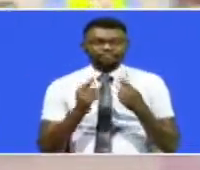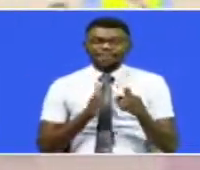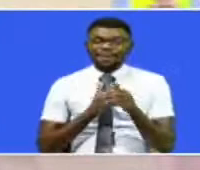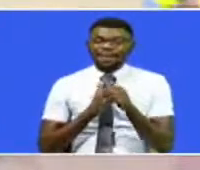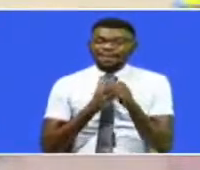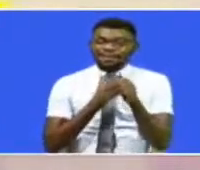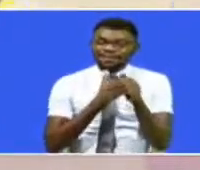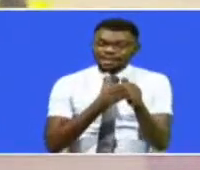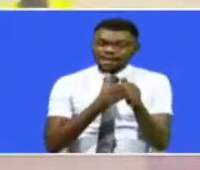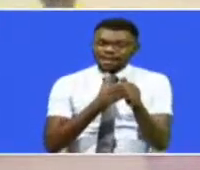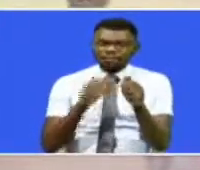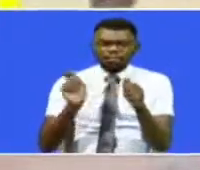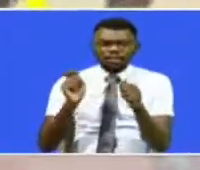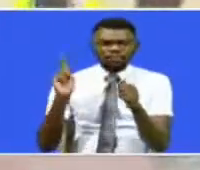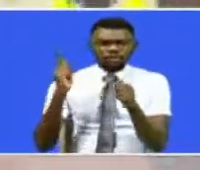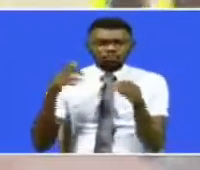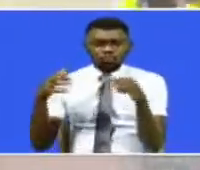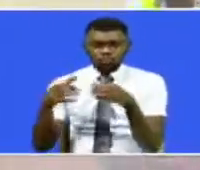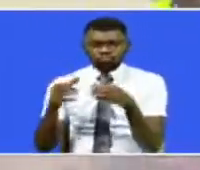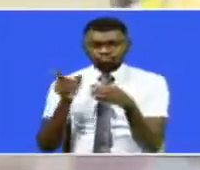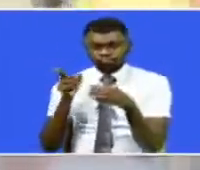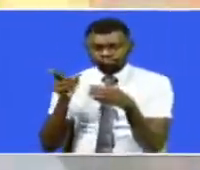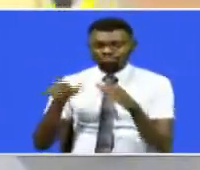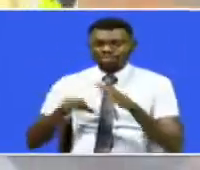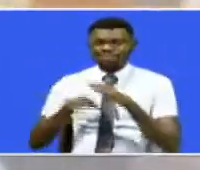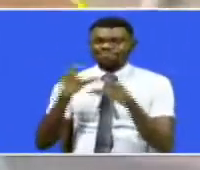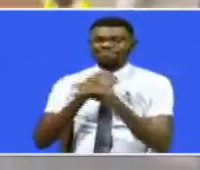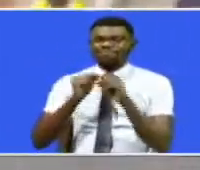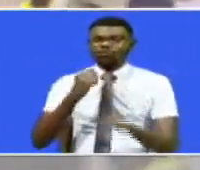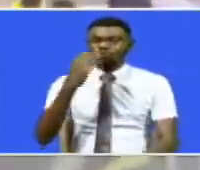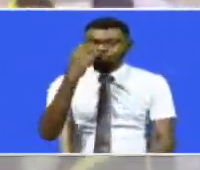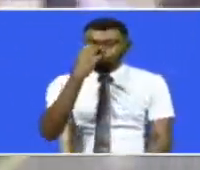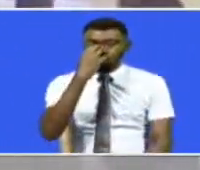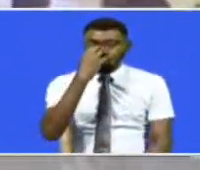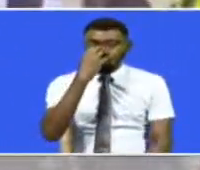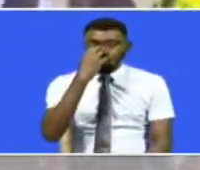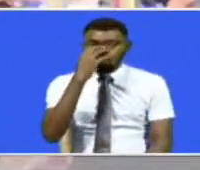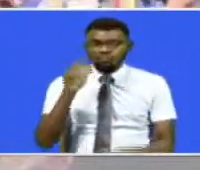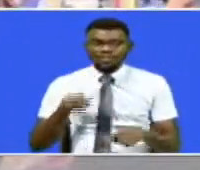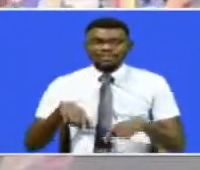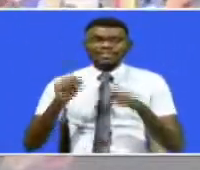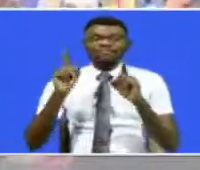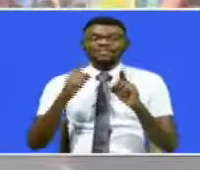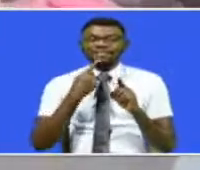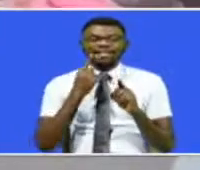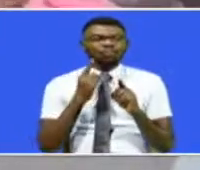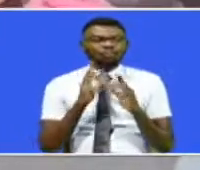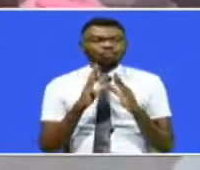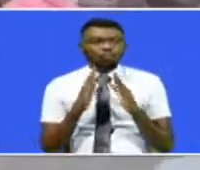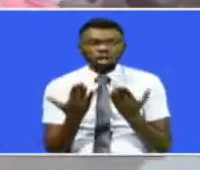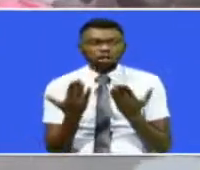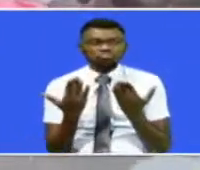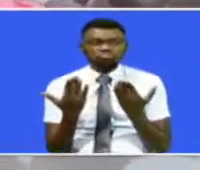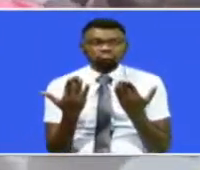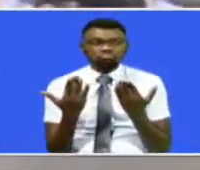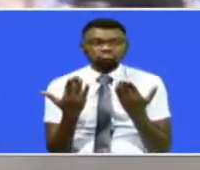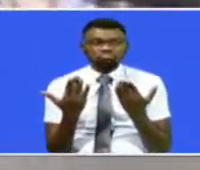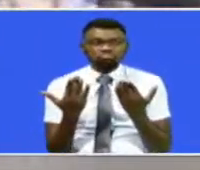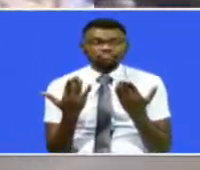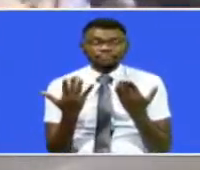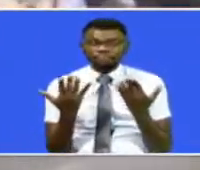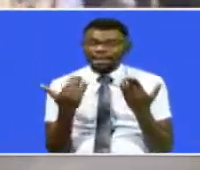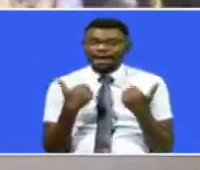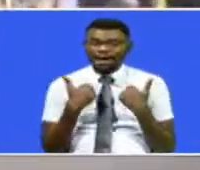kiongozi wa Kenya Kwanza na mwaniaji wa urais wa UDA Daktari William Ruto ameshikilia kauli hiyo akisema kuna njama